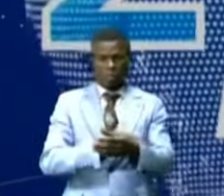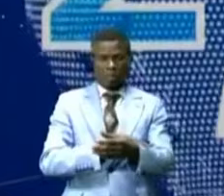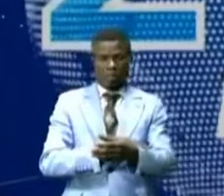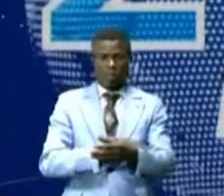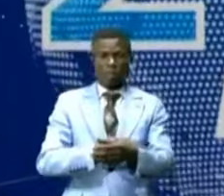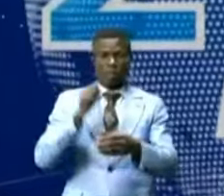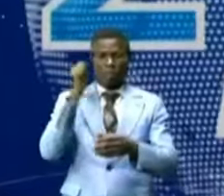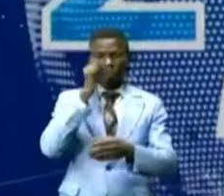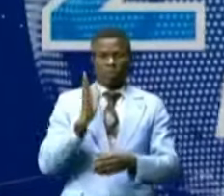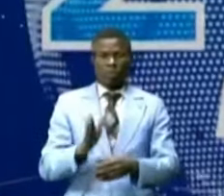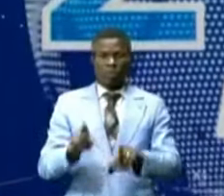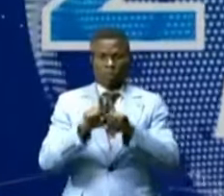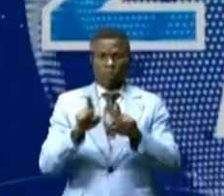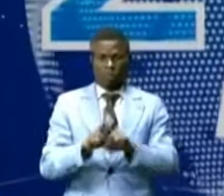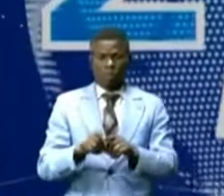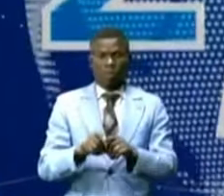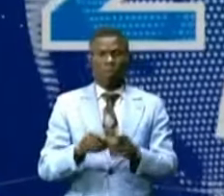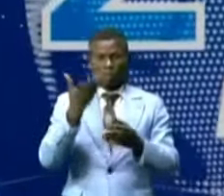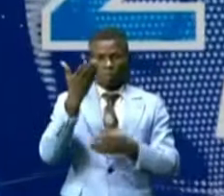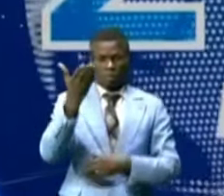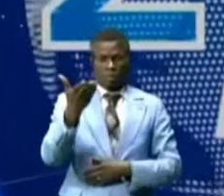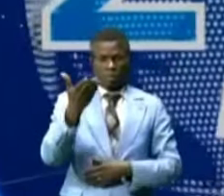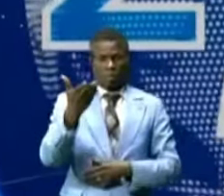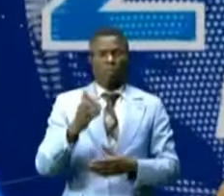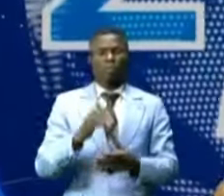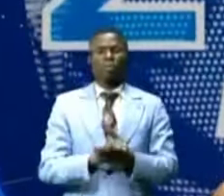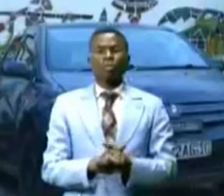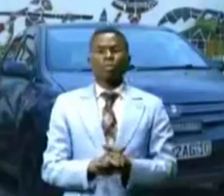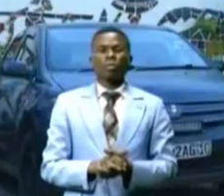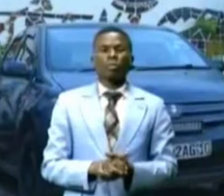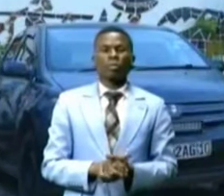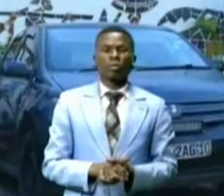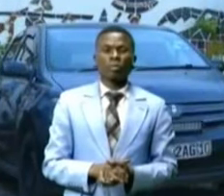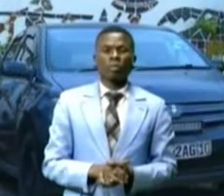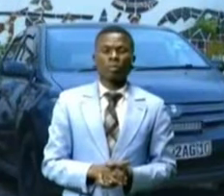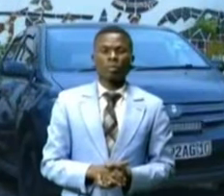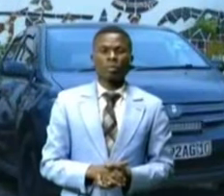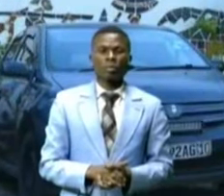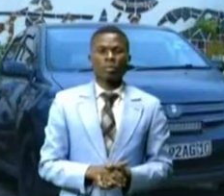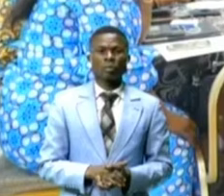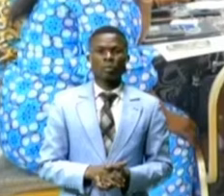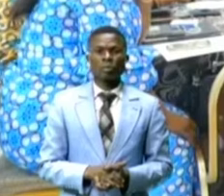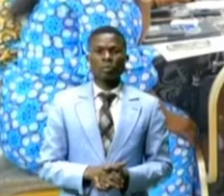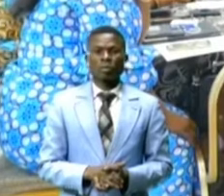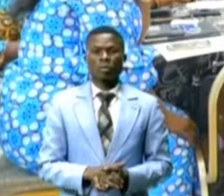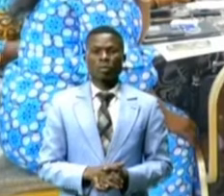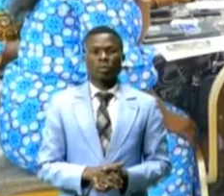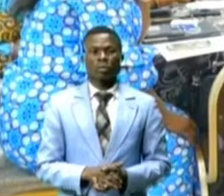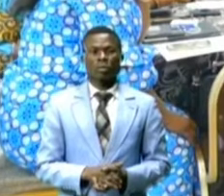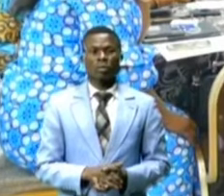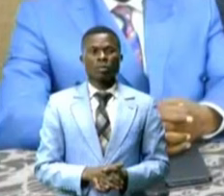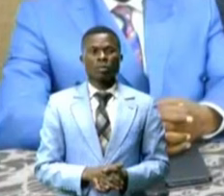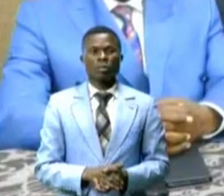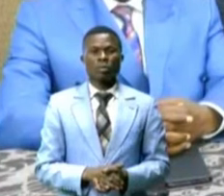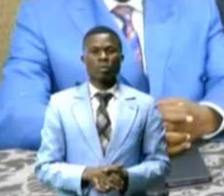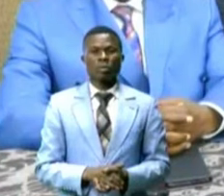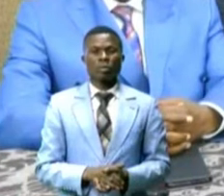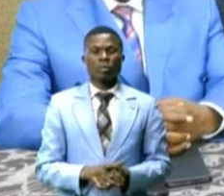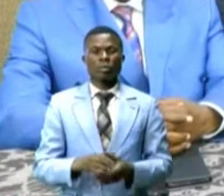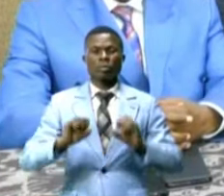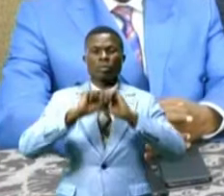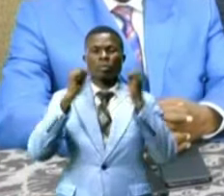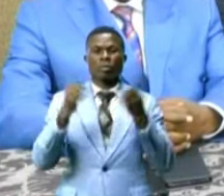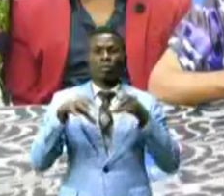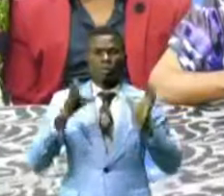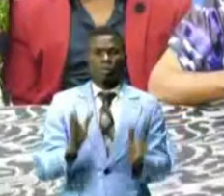chroniqueurs, mais aussi les musiciens. Reportage de Guy Beskitik. Les consultations avec les organisations et structures de la société